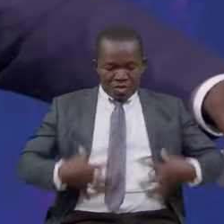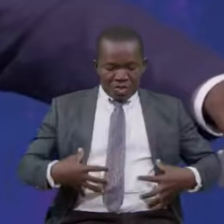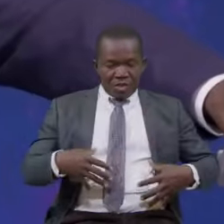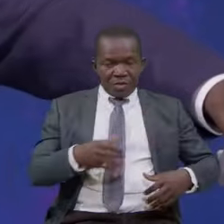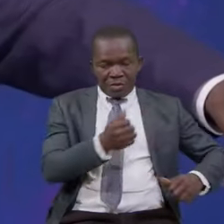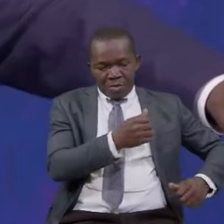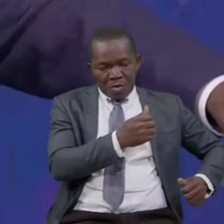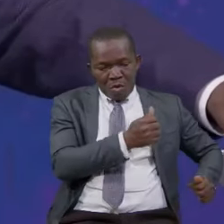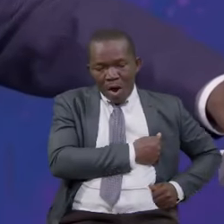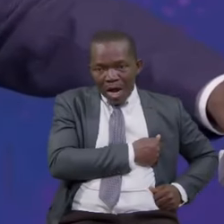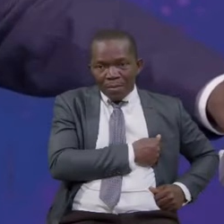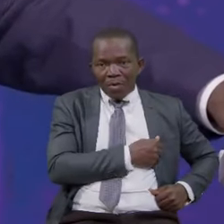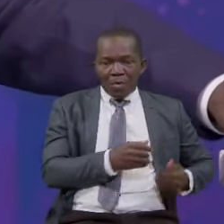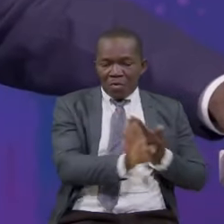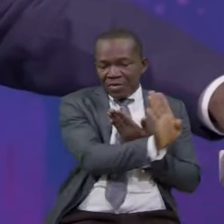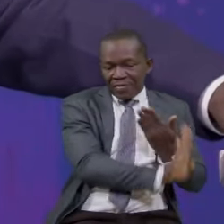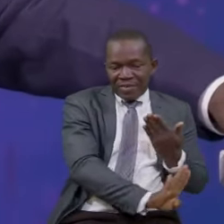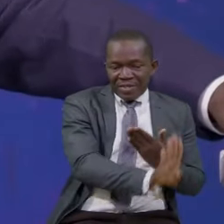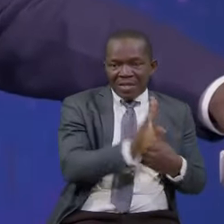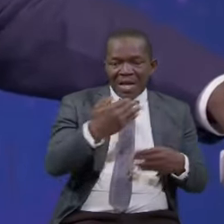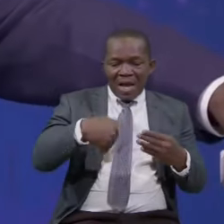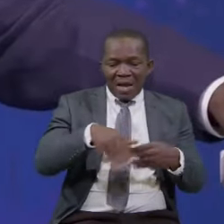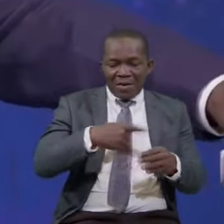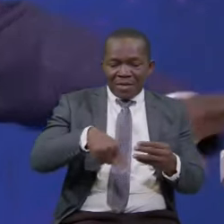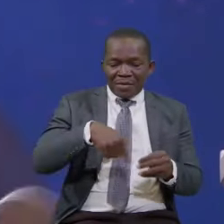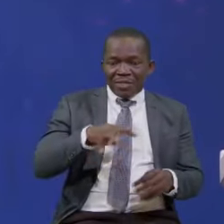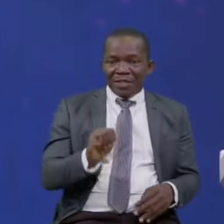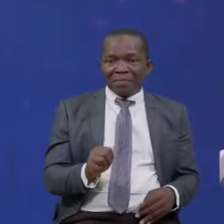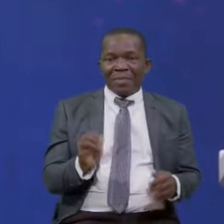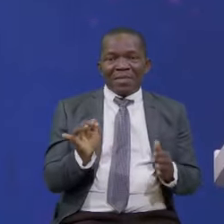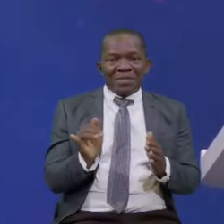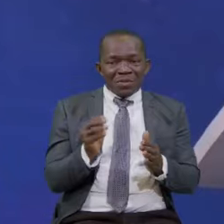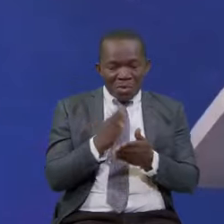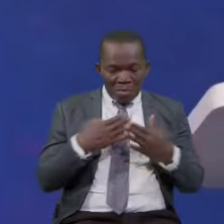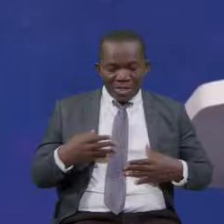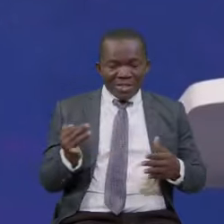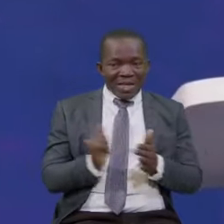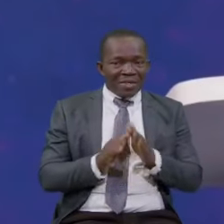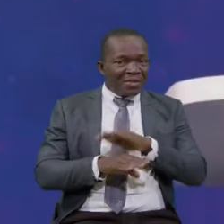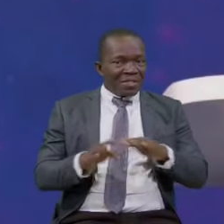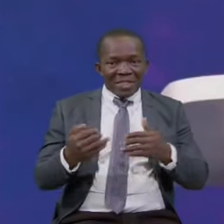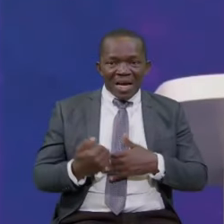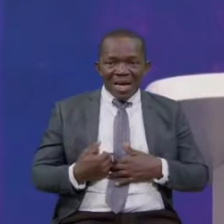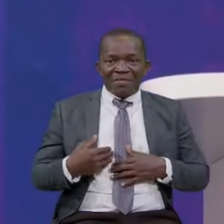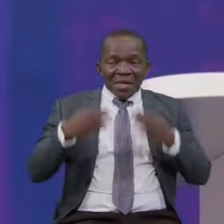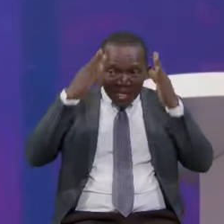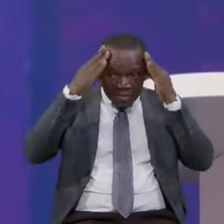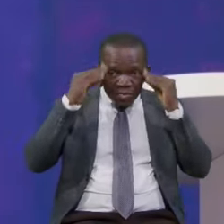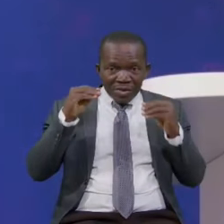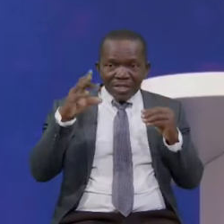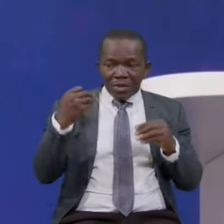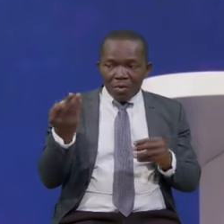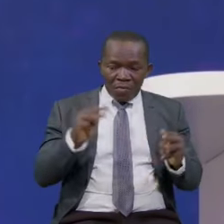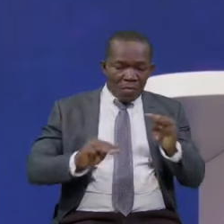l'expérience même de livrer bataille pour avoir la victoire et David apparaît